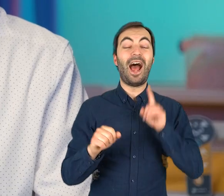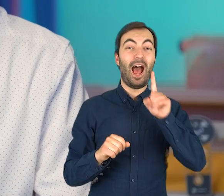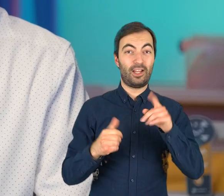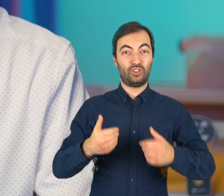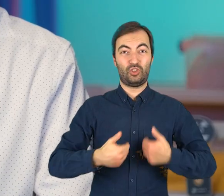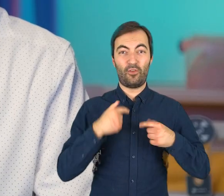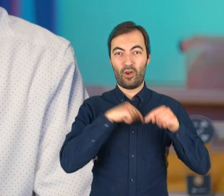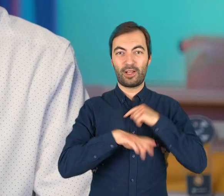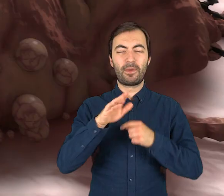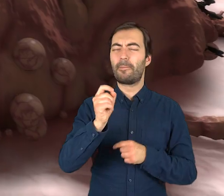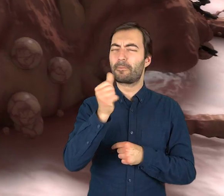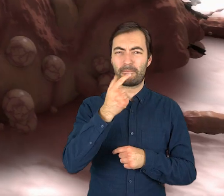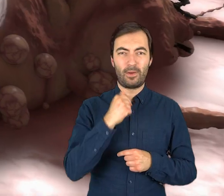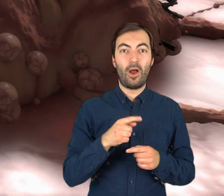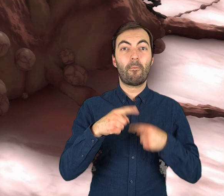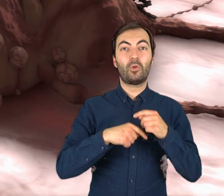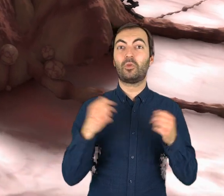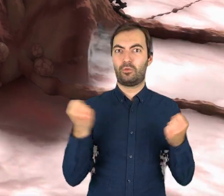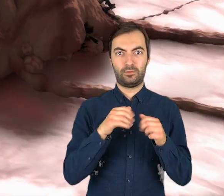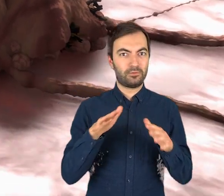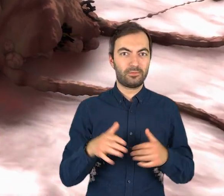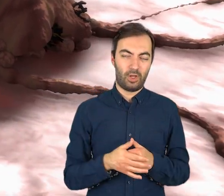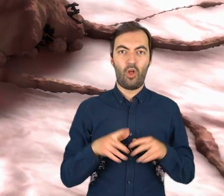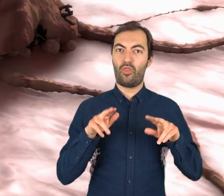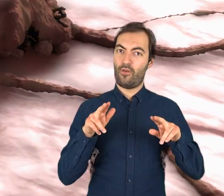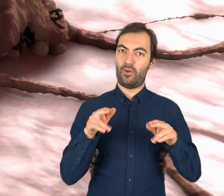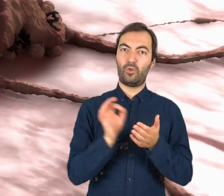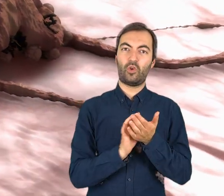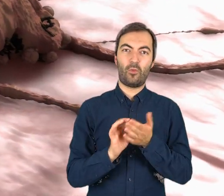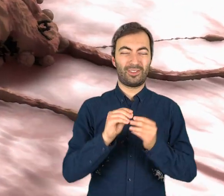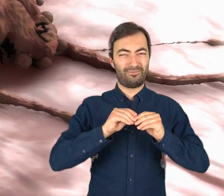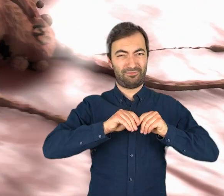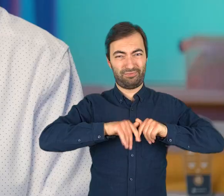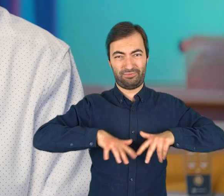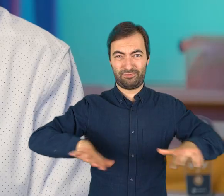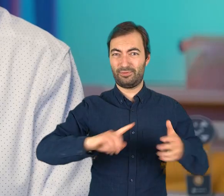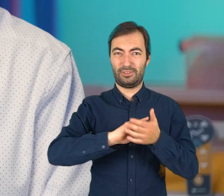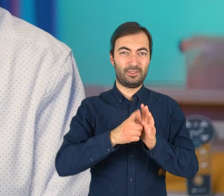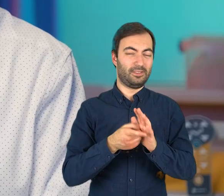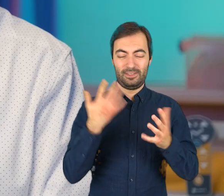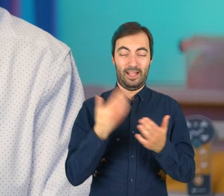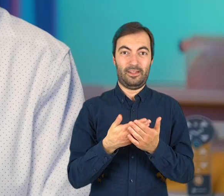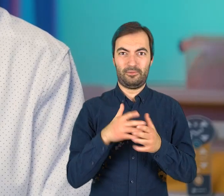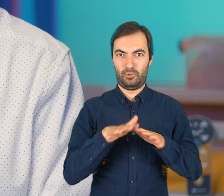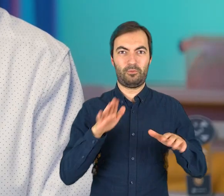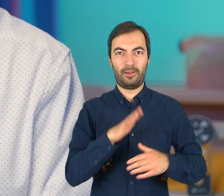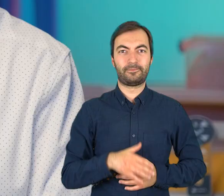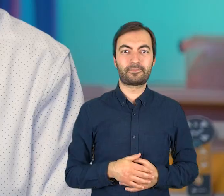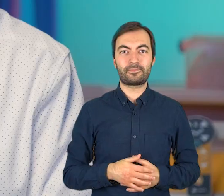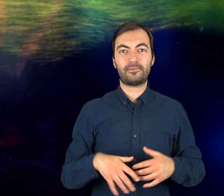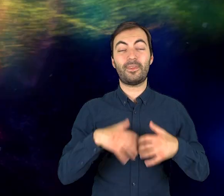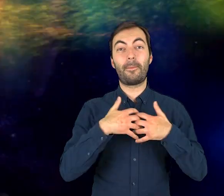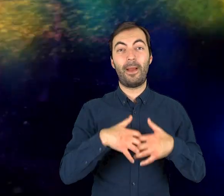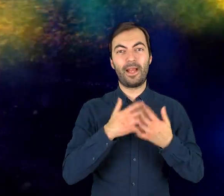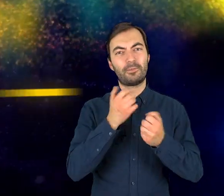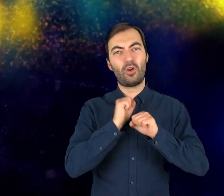komórki nowotworowe, które dzielą się bez opamiętania. Mechanizmów, które chronią DNA, jest całkiem sporo.